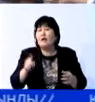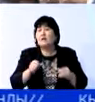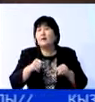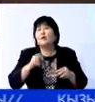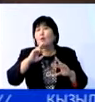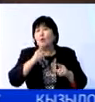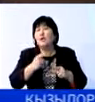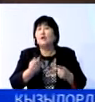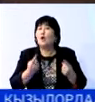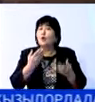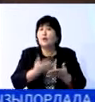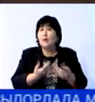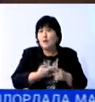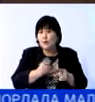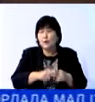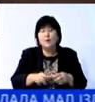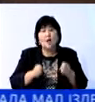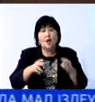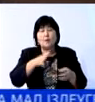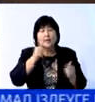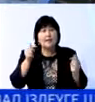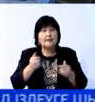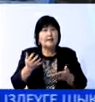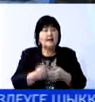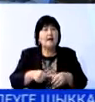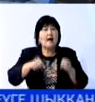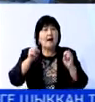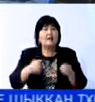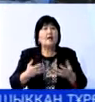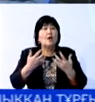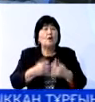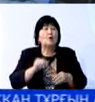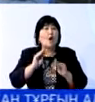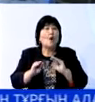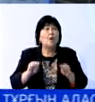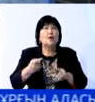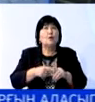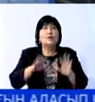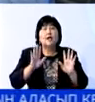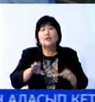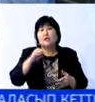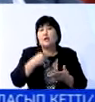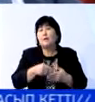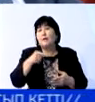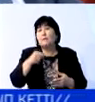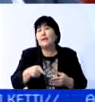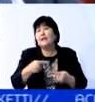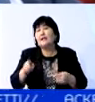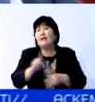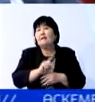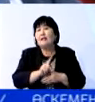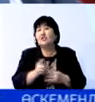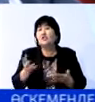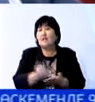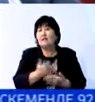жағдайлары да күрделі мәселе. Сондықтан қауіптілікті дер кезінде анықтайтын арнайы құрылғылар орнатылуда. Ол үшін жергілікті бюджеттен 1000 дана датчик сатып